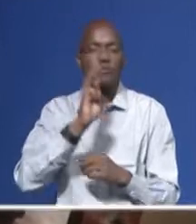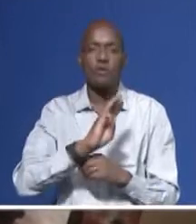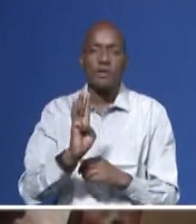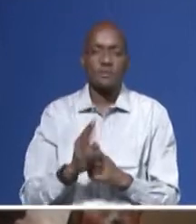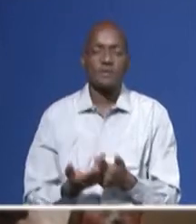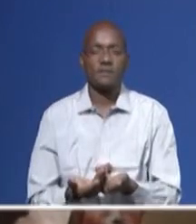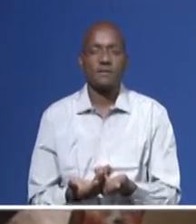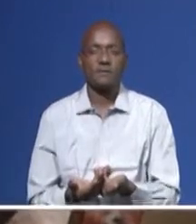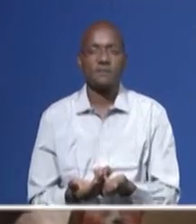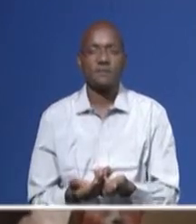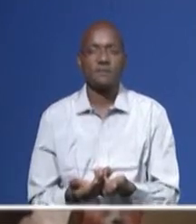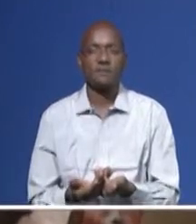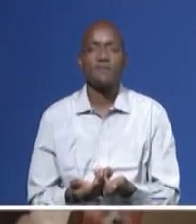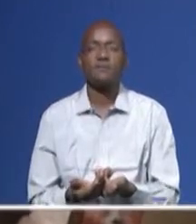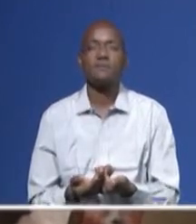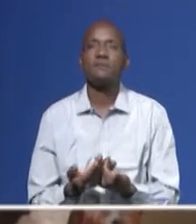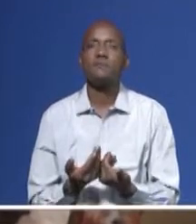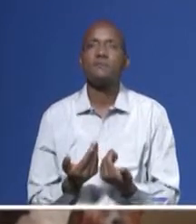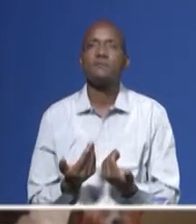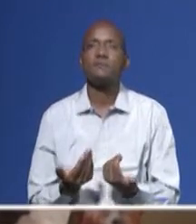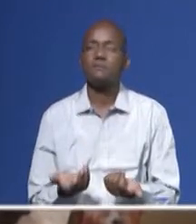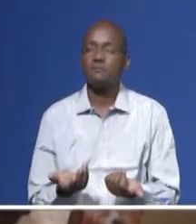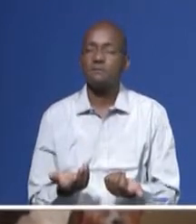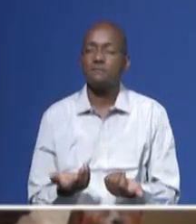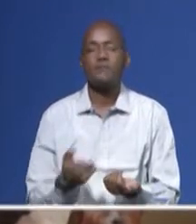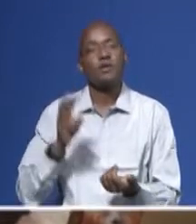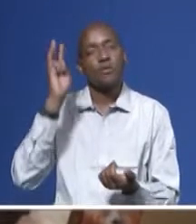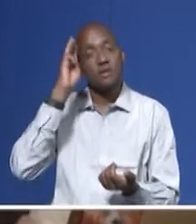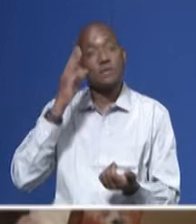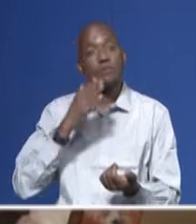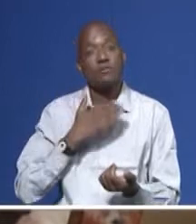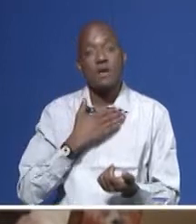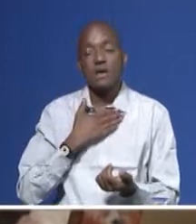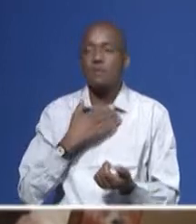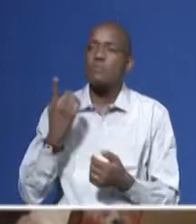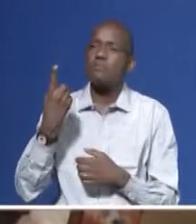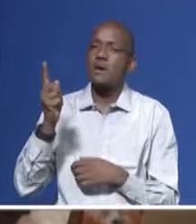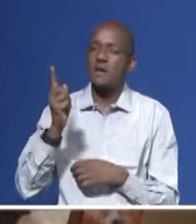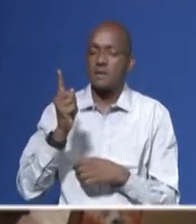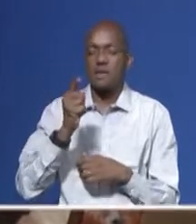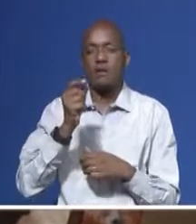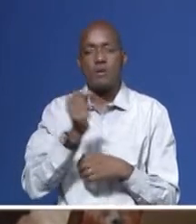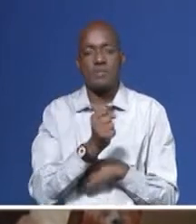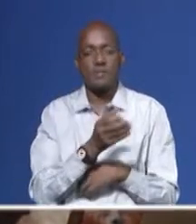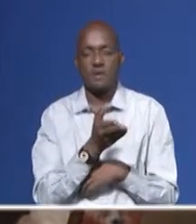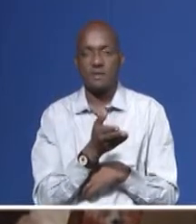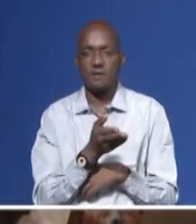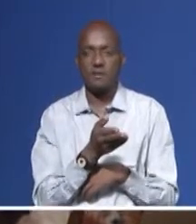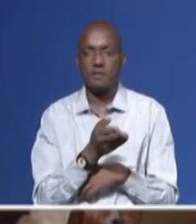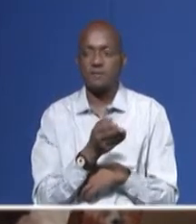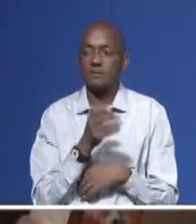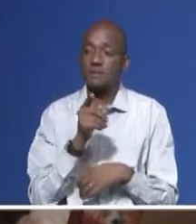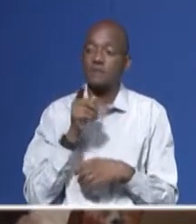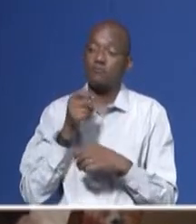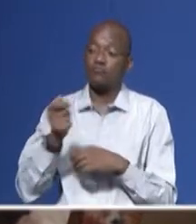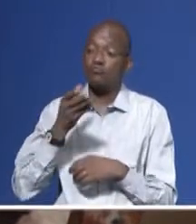wapi? Wazazi wangu walikuwa mbali kidogo na kwa bibi. Yeye alikuwa ananifuata